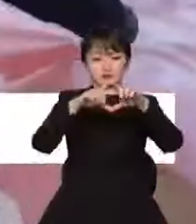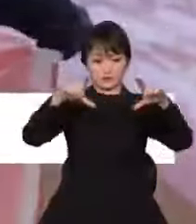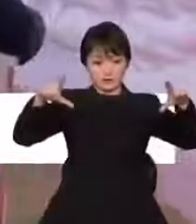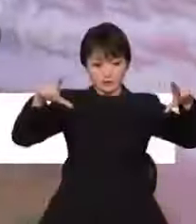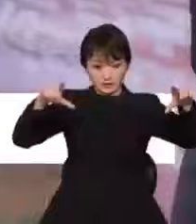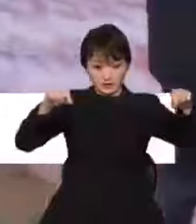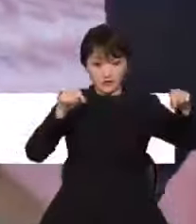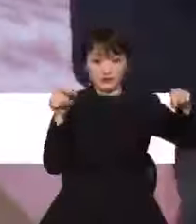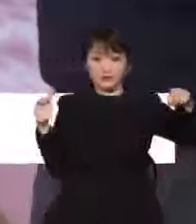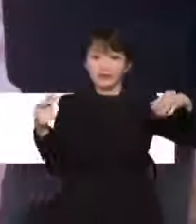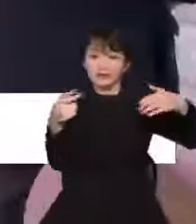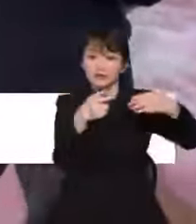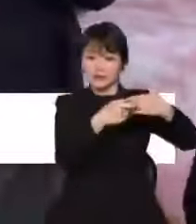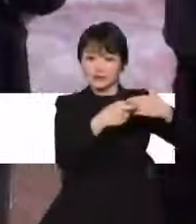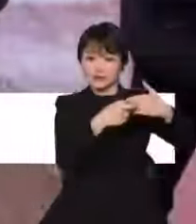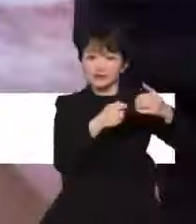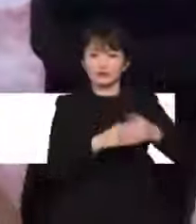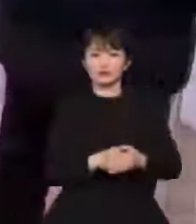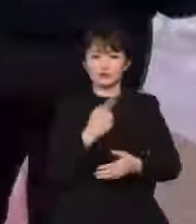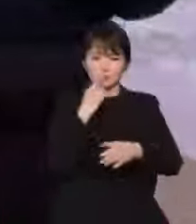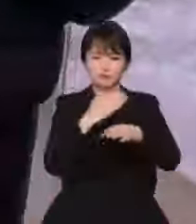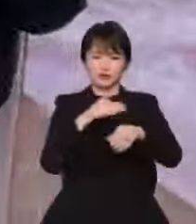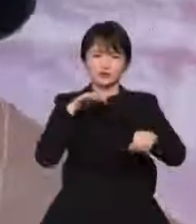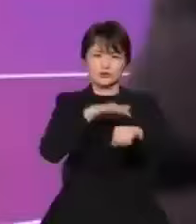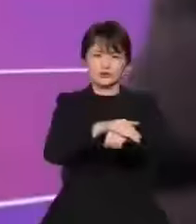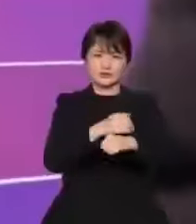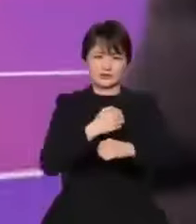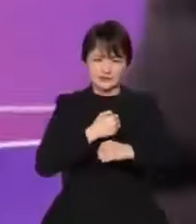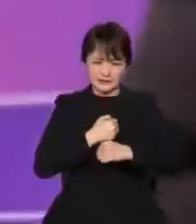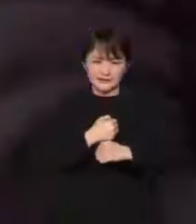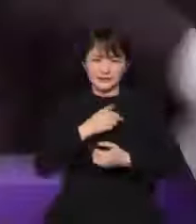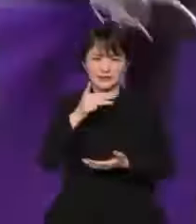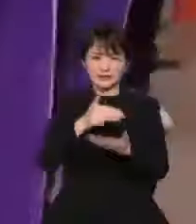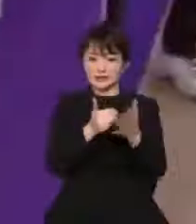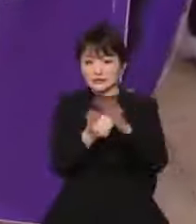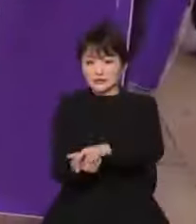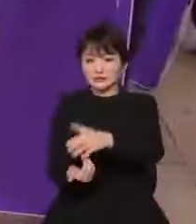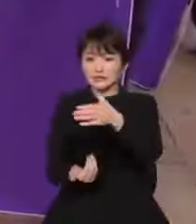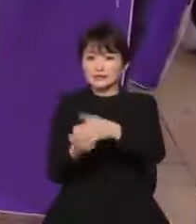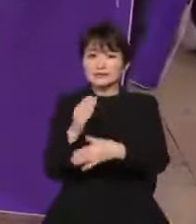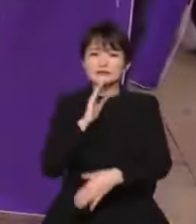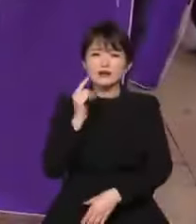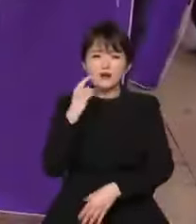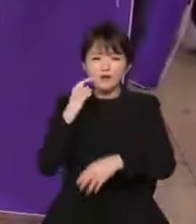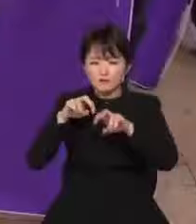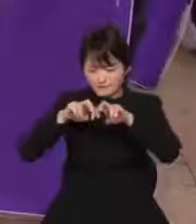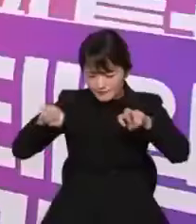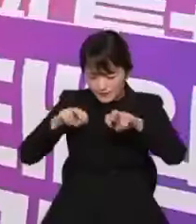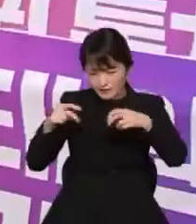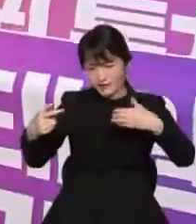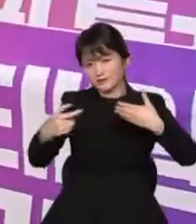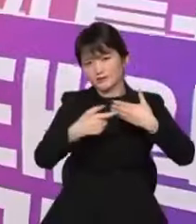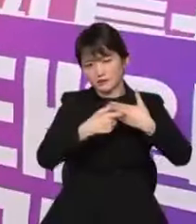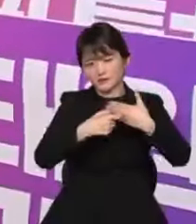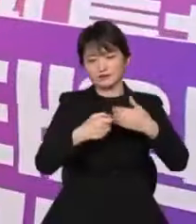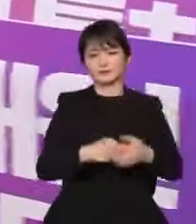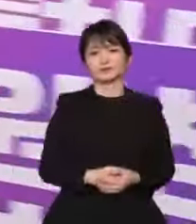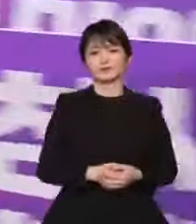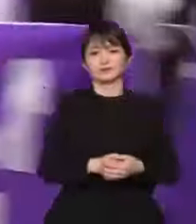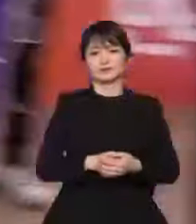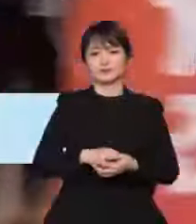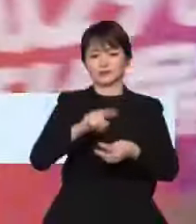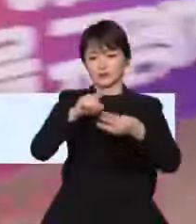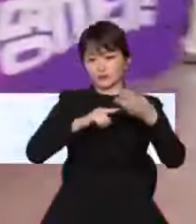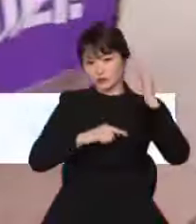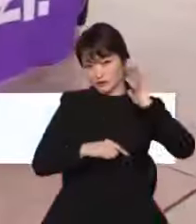거부권 통치 막아내고 민주주의 지켜내자 이태원 참사 진상을 규명하라 등이 적혀 있습니다 최근 윤성열